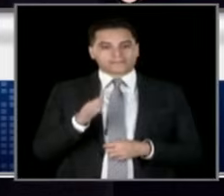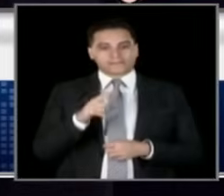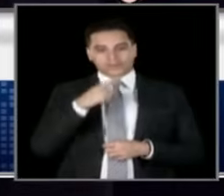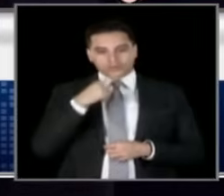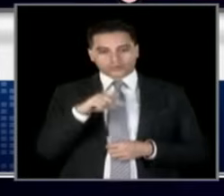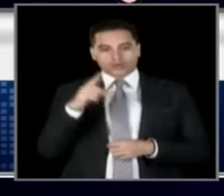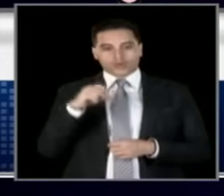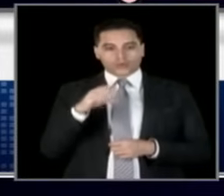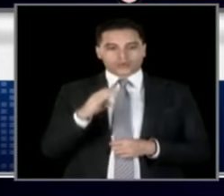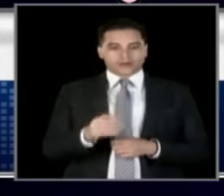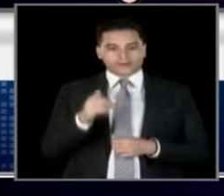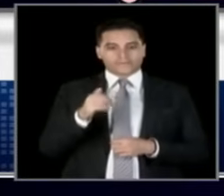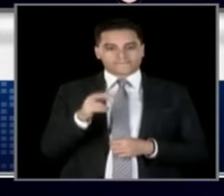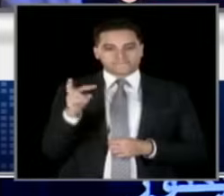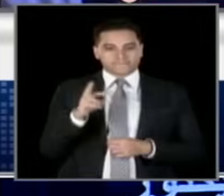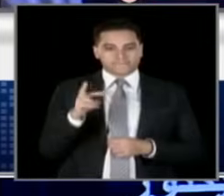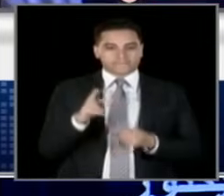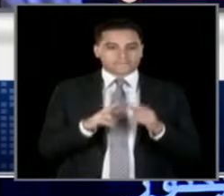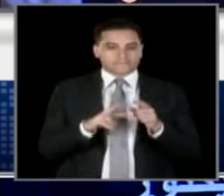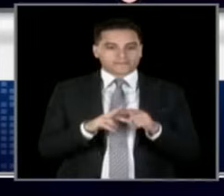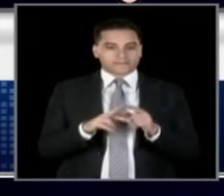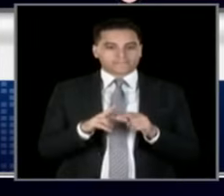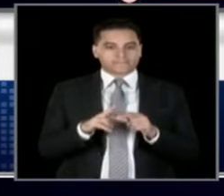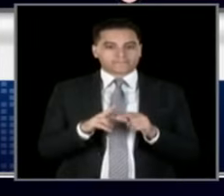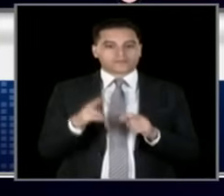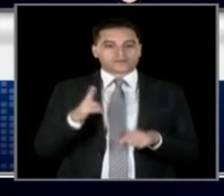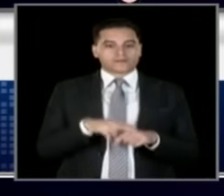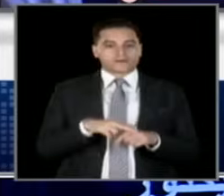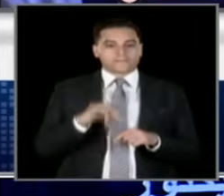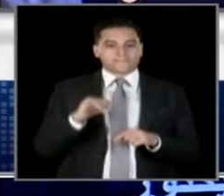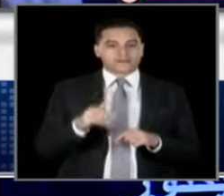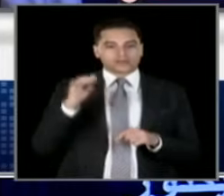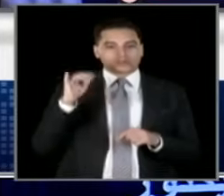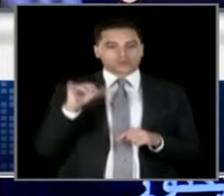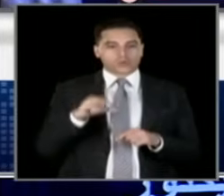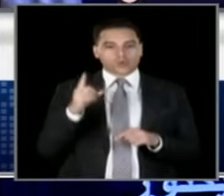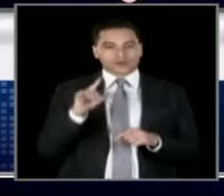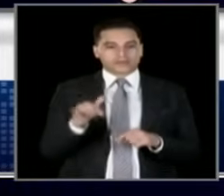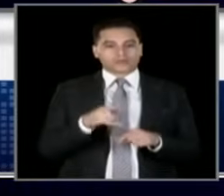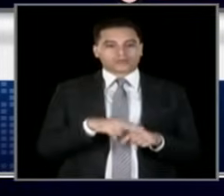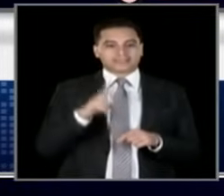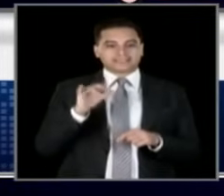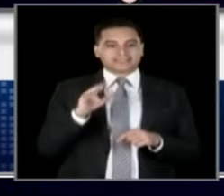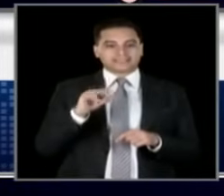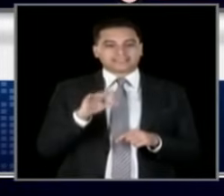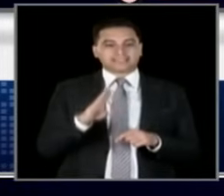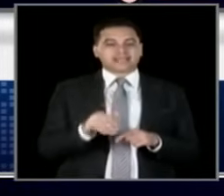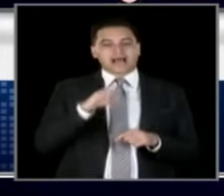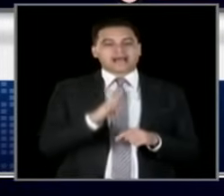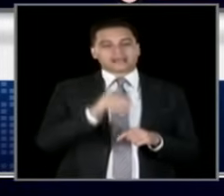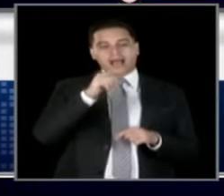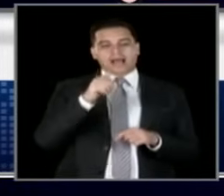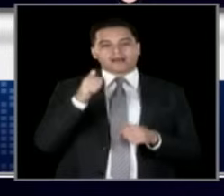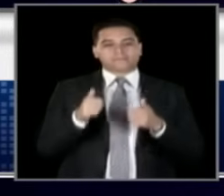تقريبا. برافو. ماجوري وتيتيكاكا. إيه دي مشكلة بقى؟ هاخد